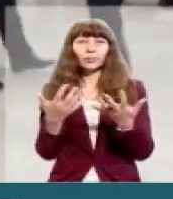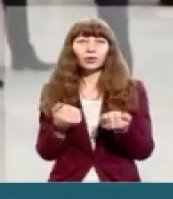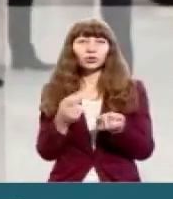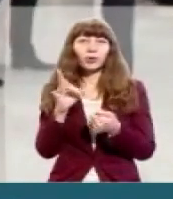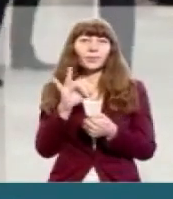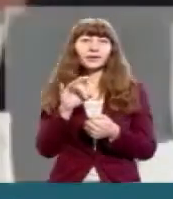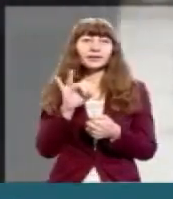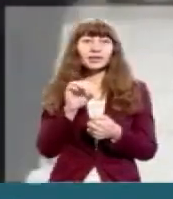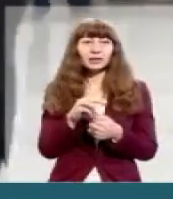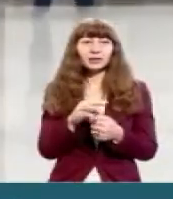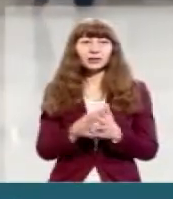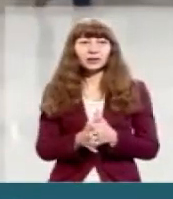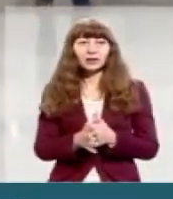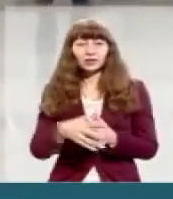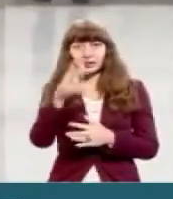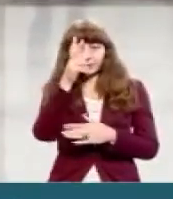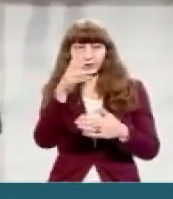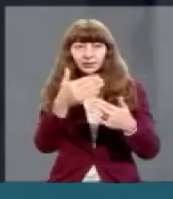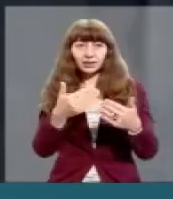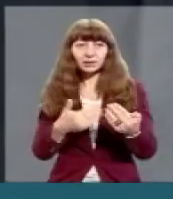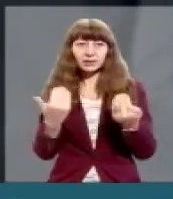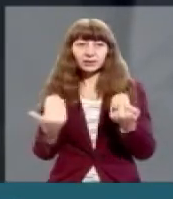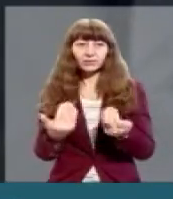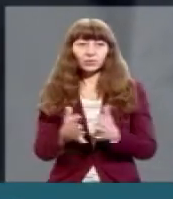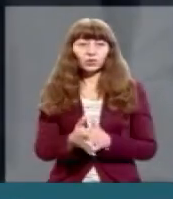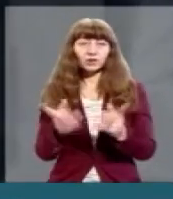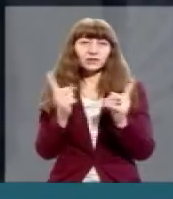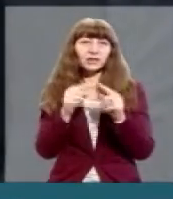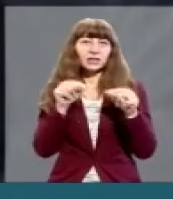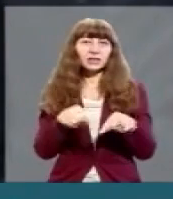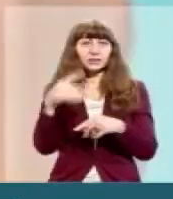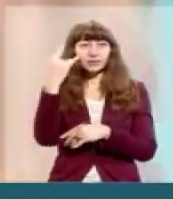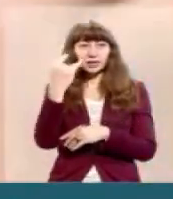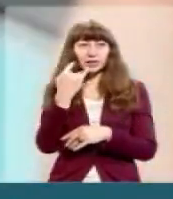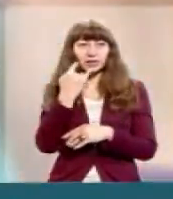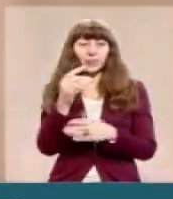әр аймағынан жиналды. Бір-бірімен танысып, мәре-сәре болып жатты. Естелікке суретке түсті.